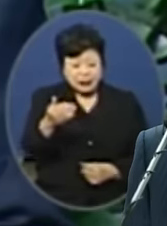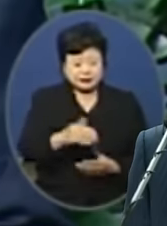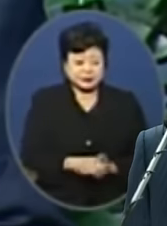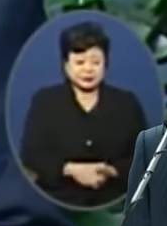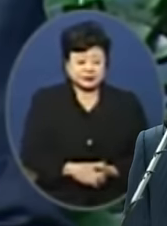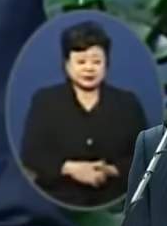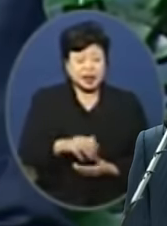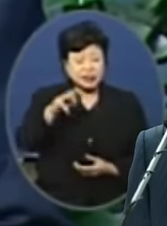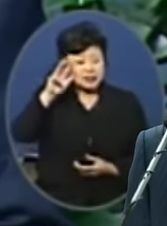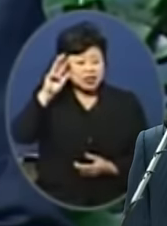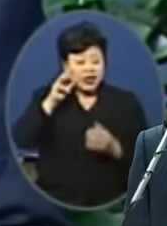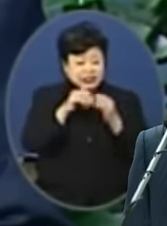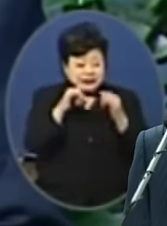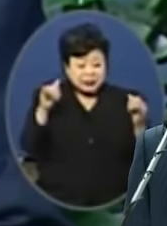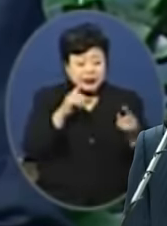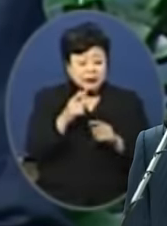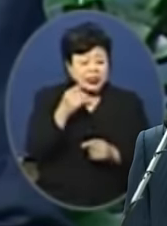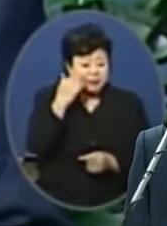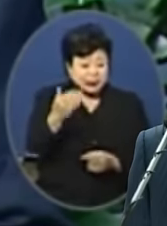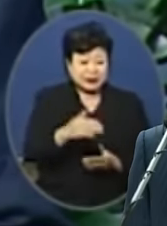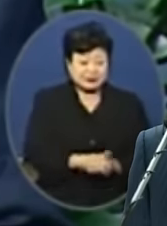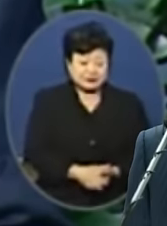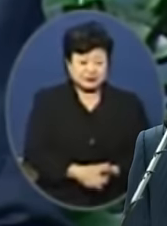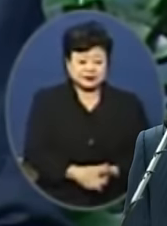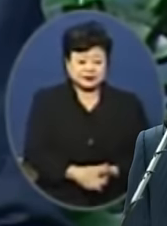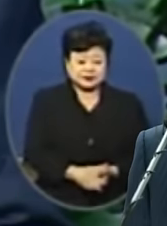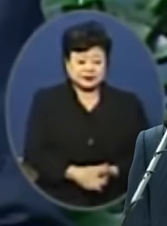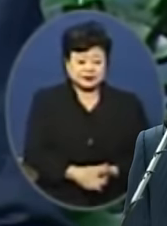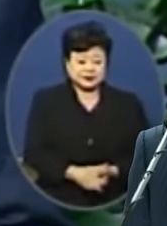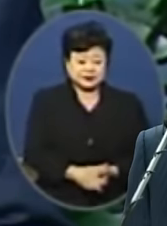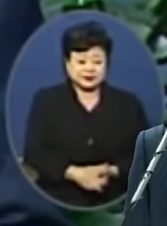철학자들이 말을 합니까?